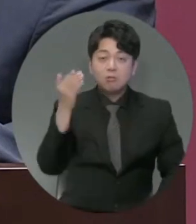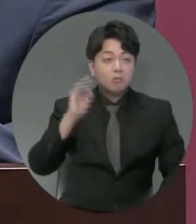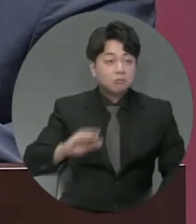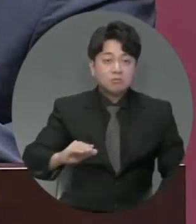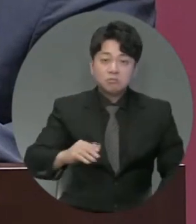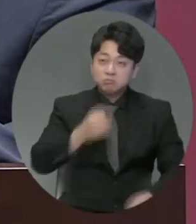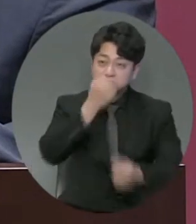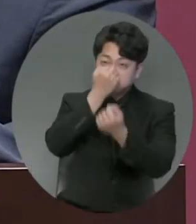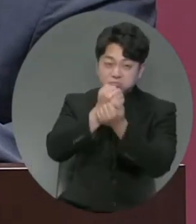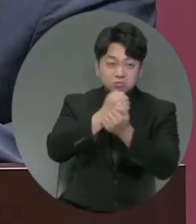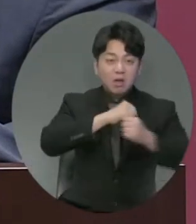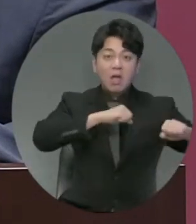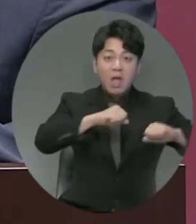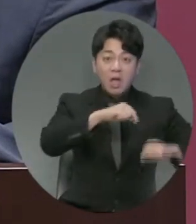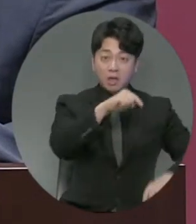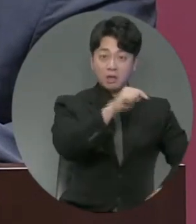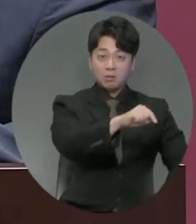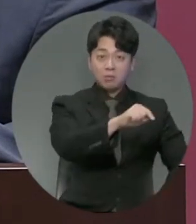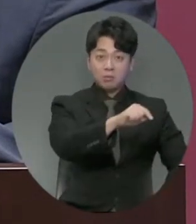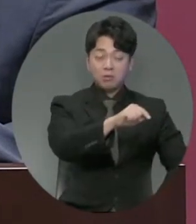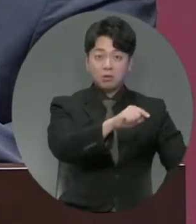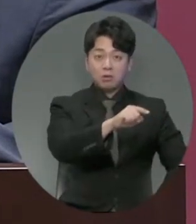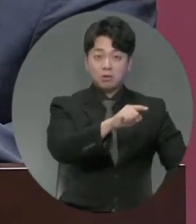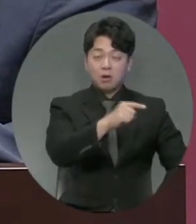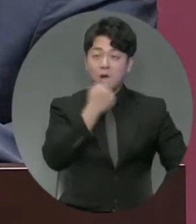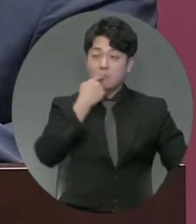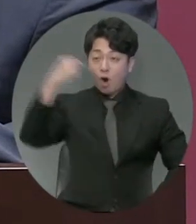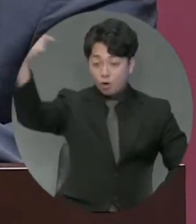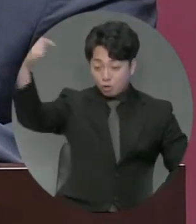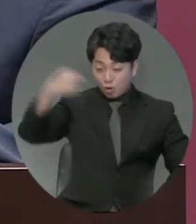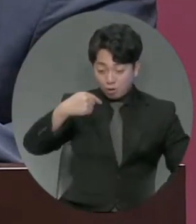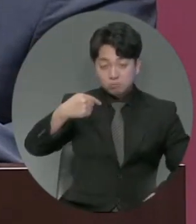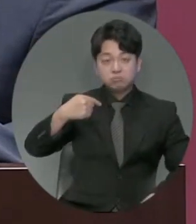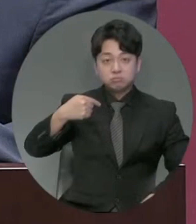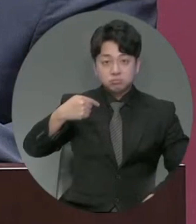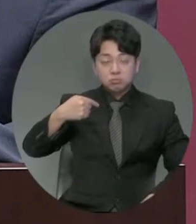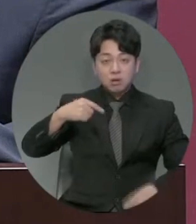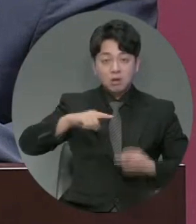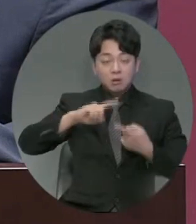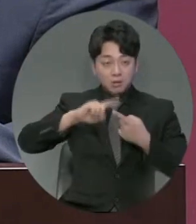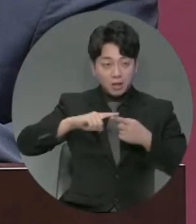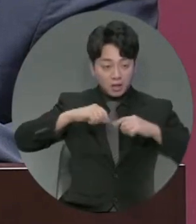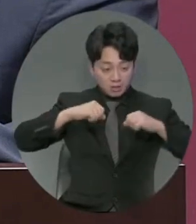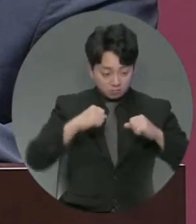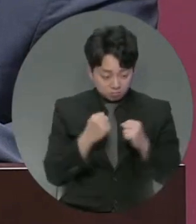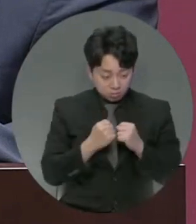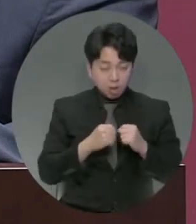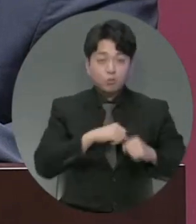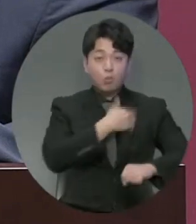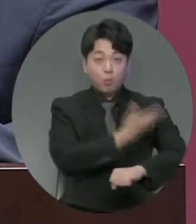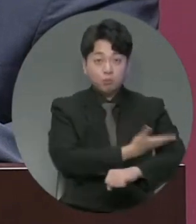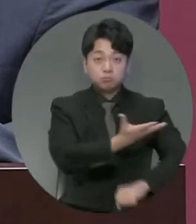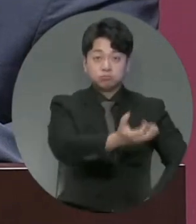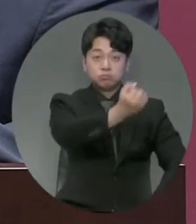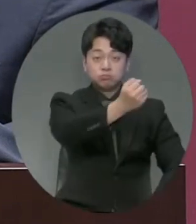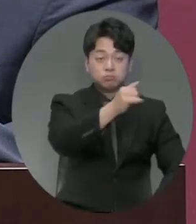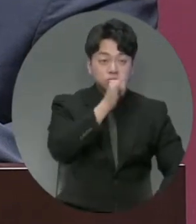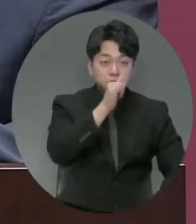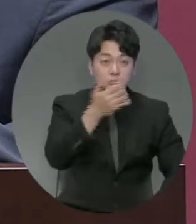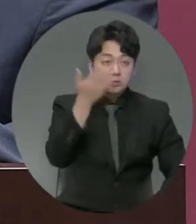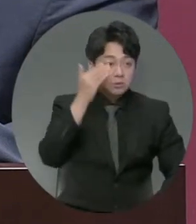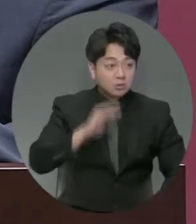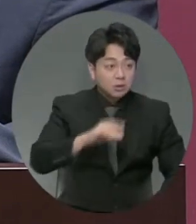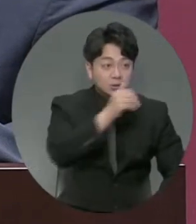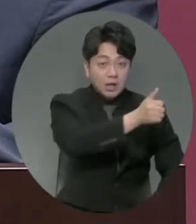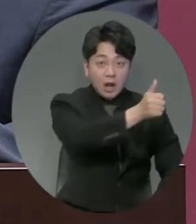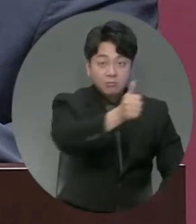했습니다. 상명하복에 의해서 국가로부터 공권력을 부여받은 그러한 그 분들이 그러한